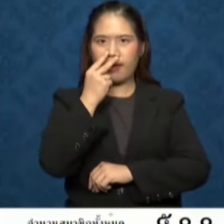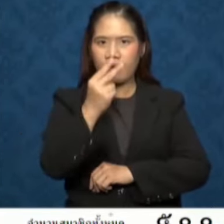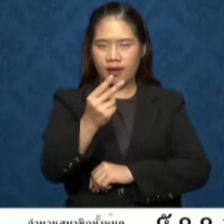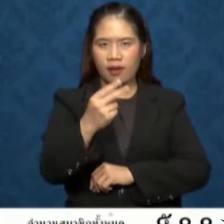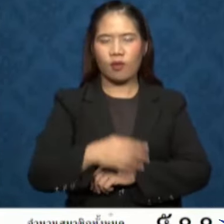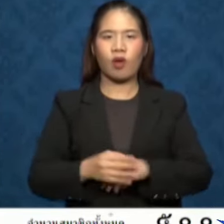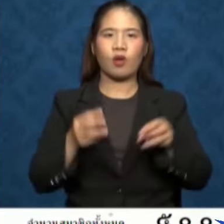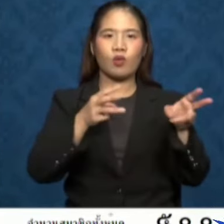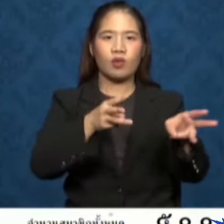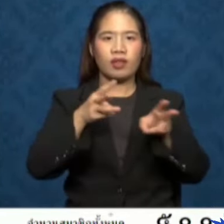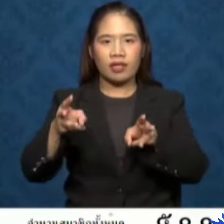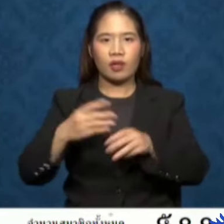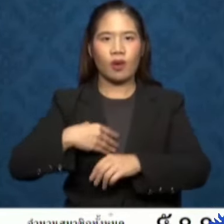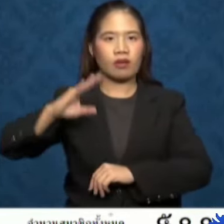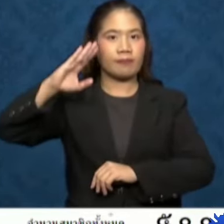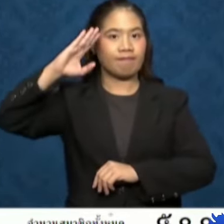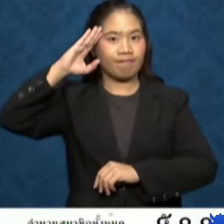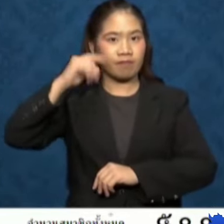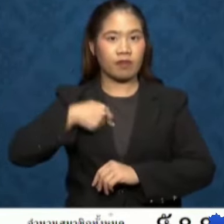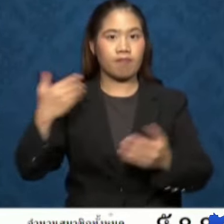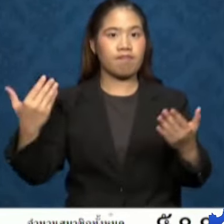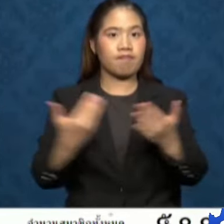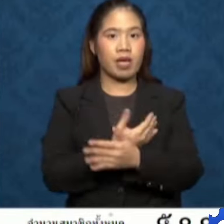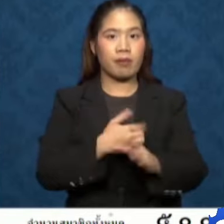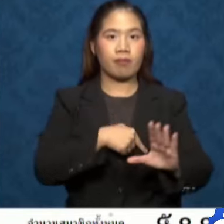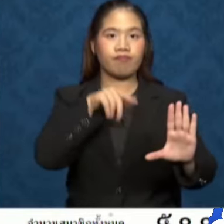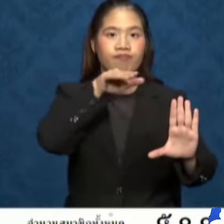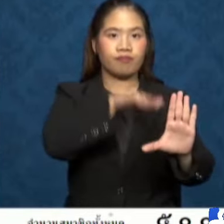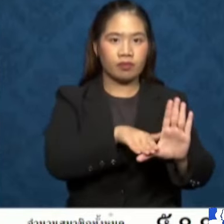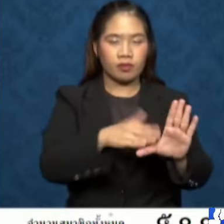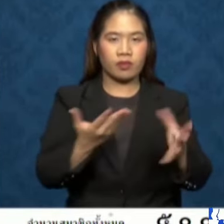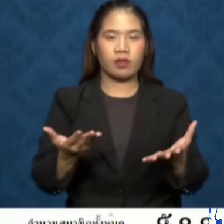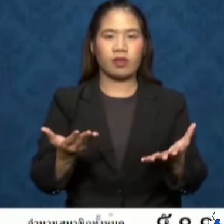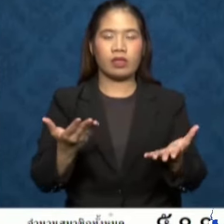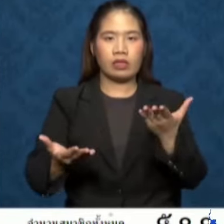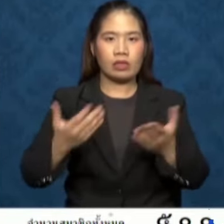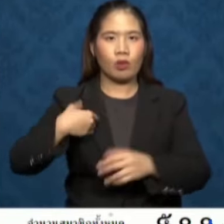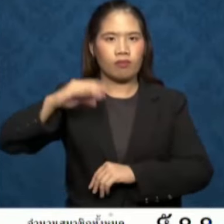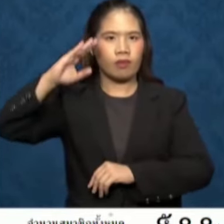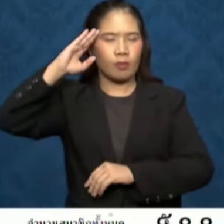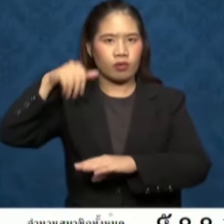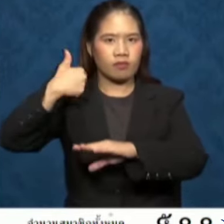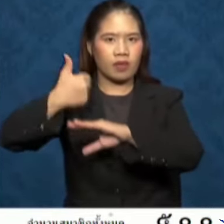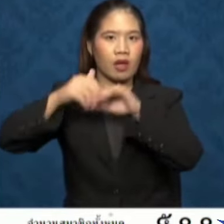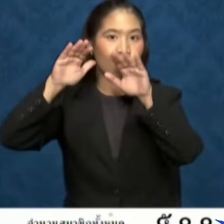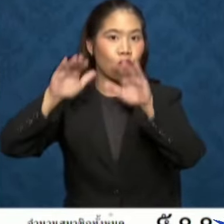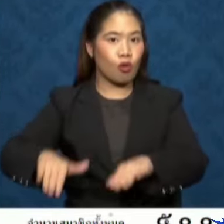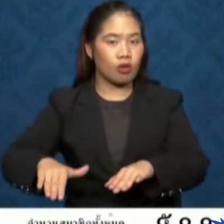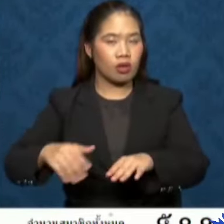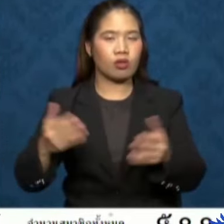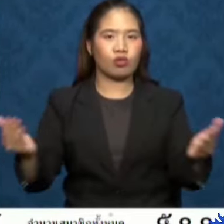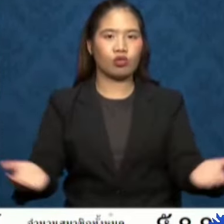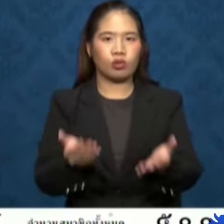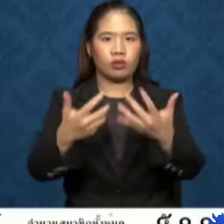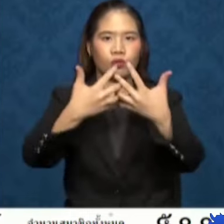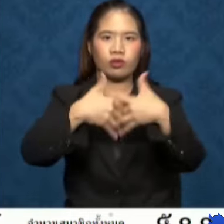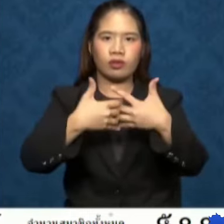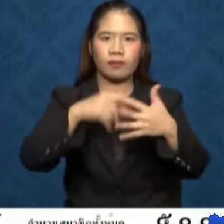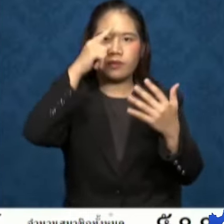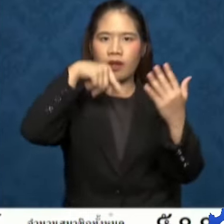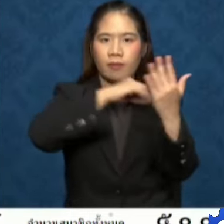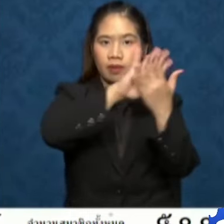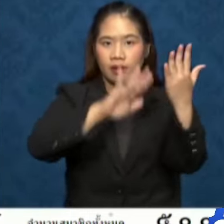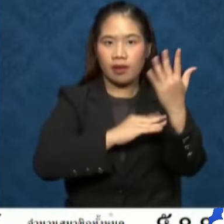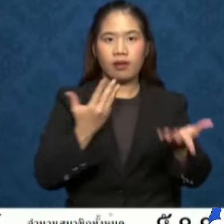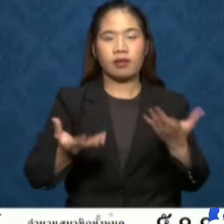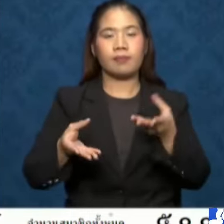เปลี่ยนรูปแบบการเกณฑทหารเป็นแบบสมัครใจการลดจำนวนนายพลการส่งเสริมอุตสาหกรรมการป้องกันประเทศตลอดจนการเอาพื้นที่